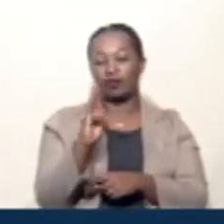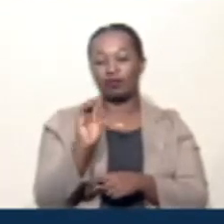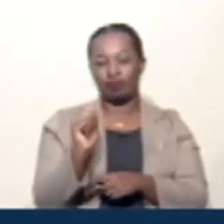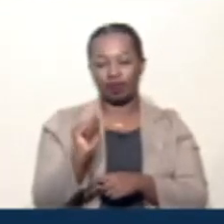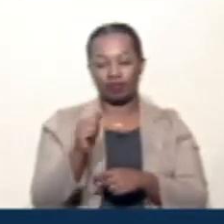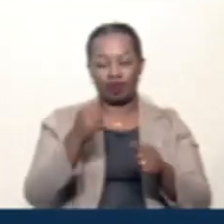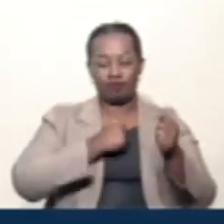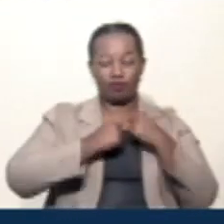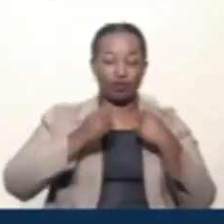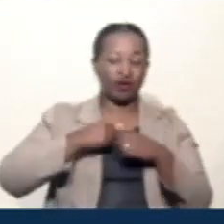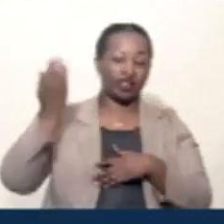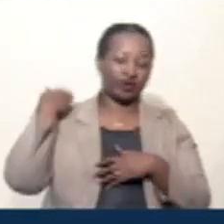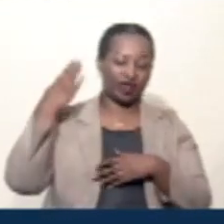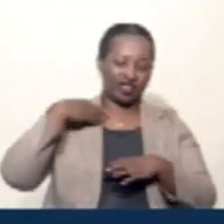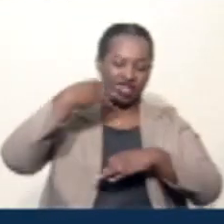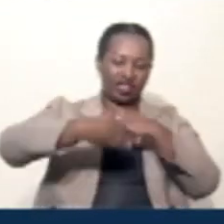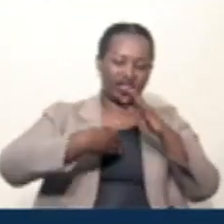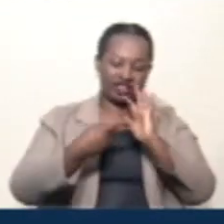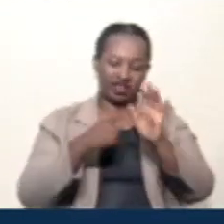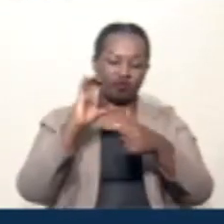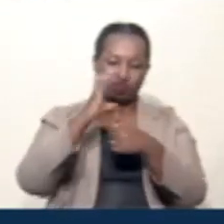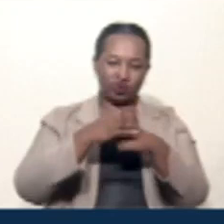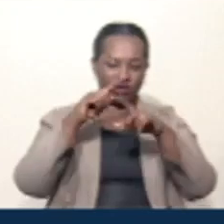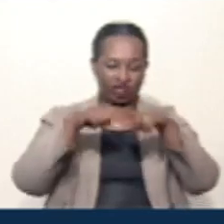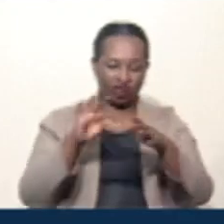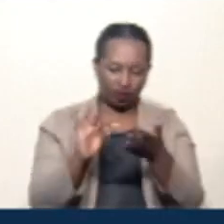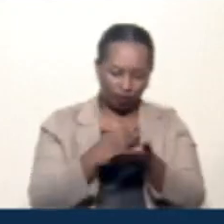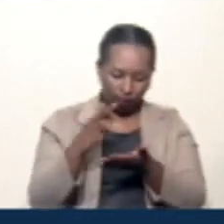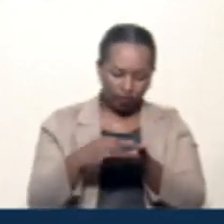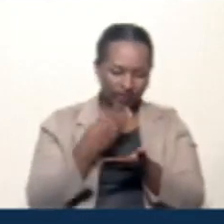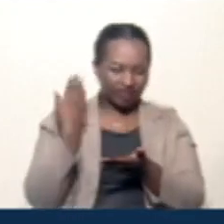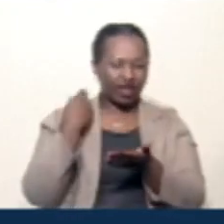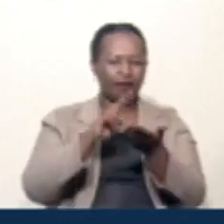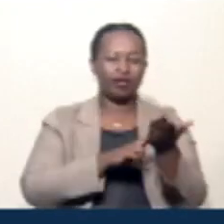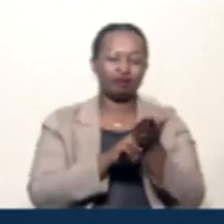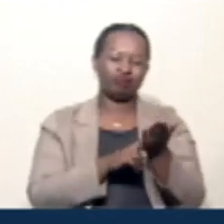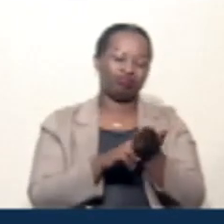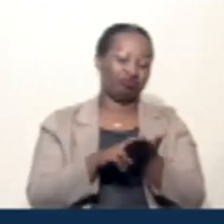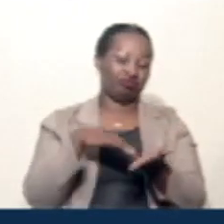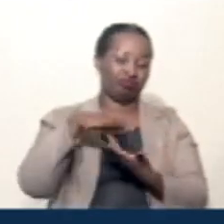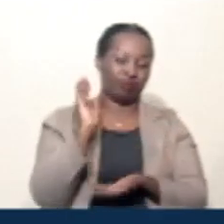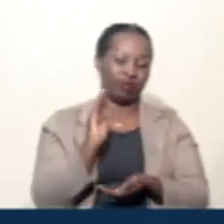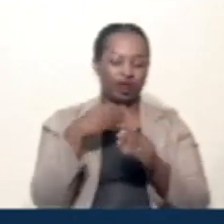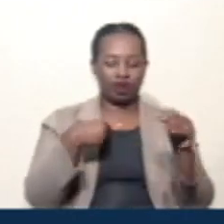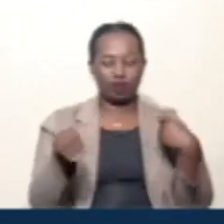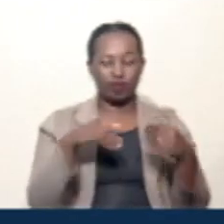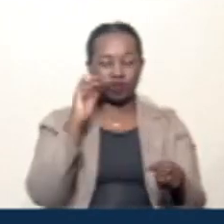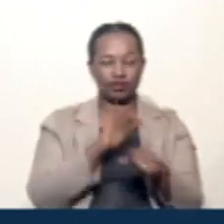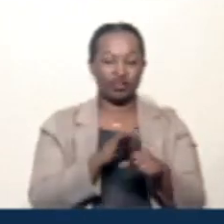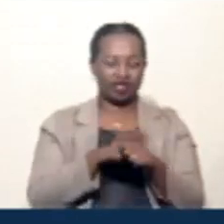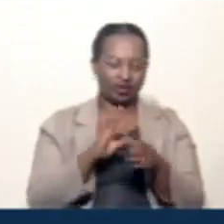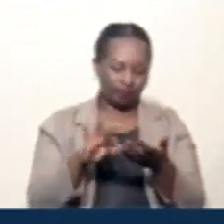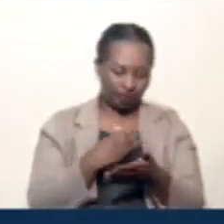Mu Rwanda rwo hambere inganda ndangamuco zishingiye ku buboshyi ni zimwe mu zifashishwaga cyane dore ko ibikoresho byinshi byari